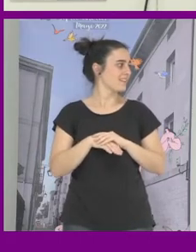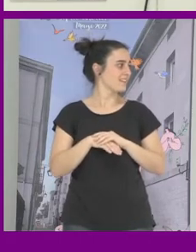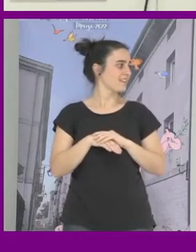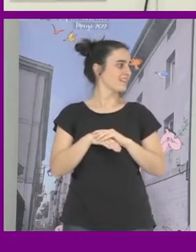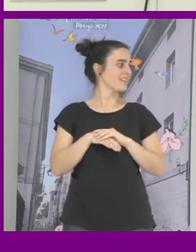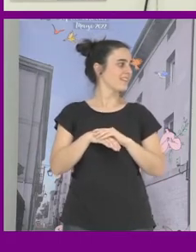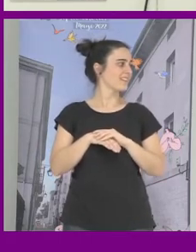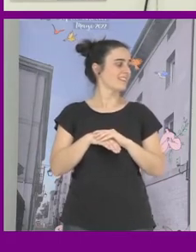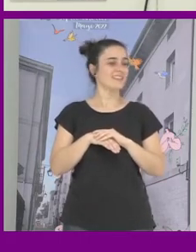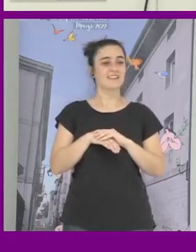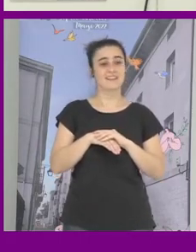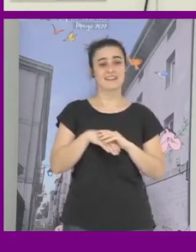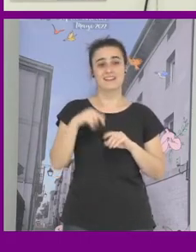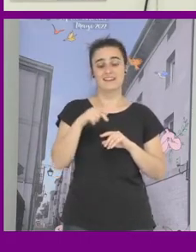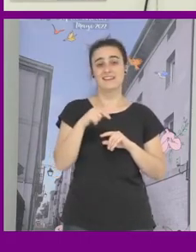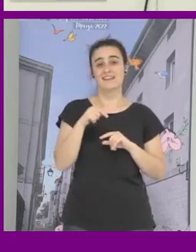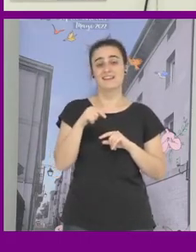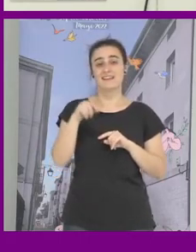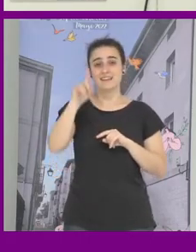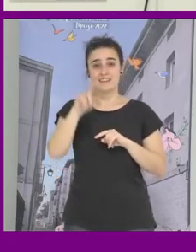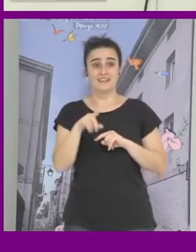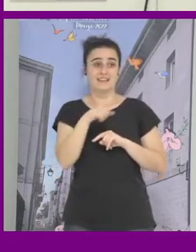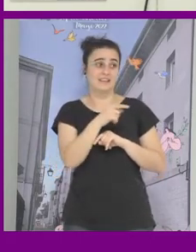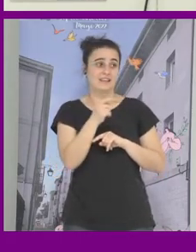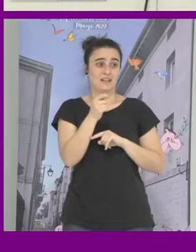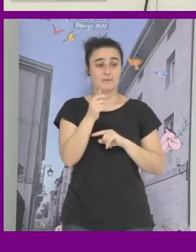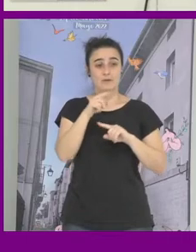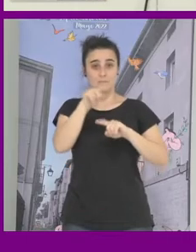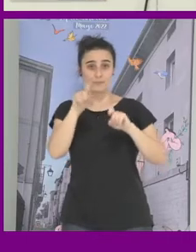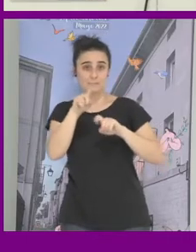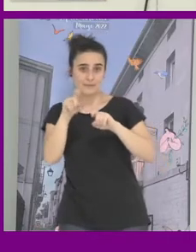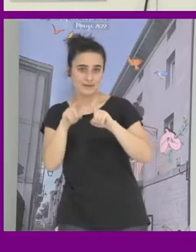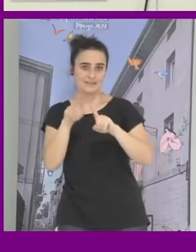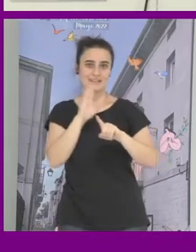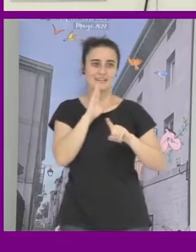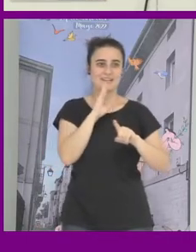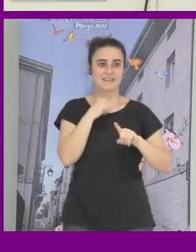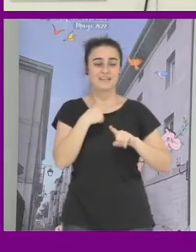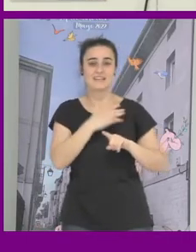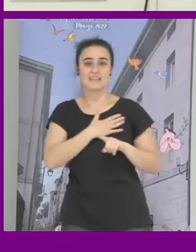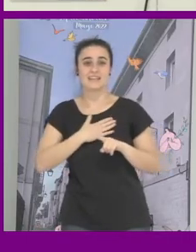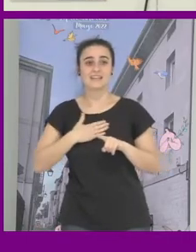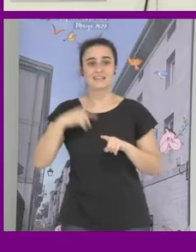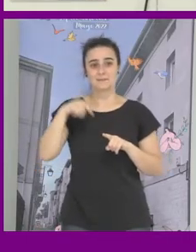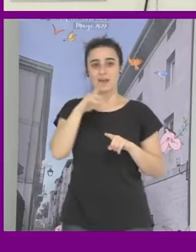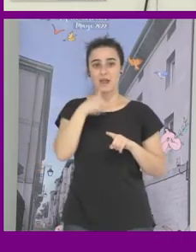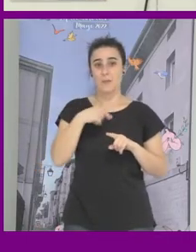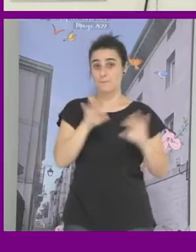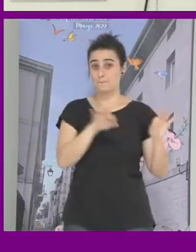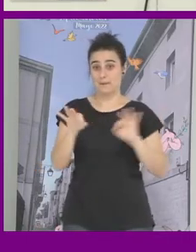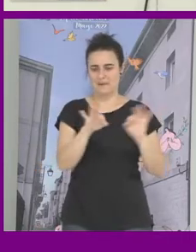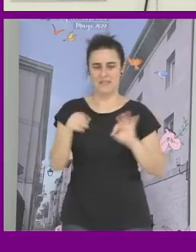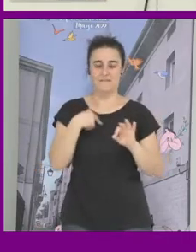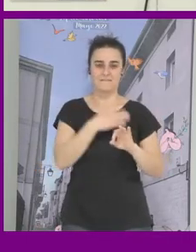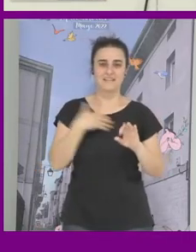Orduan, hori Lorenak planteatu dizkidan lehenengo galderen arira, eta ondoren, bueno, ba, nik prestatu dudana da pizka bat, ba, komentatzea nire